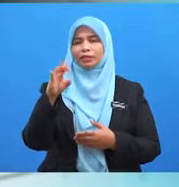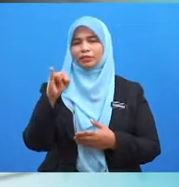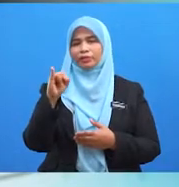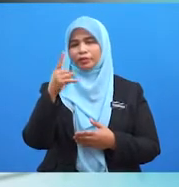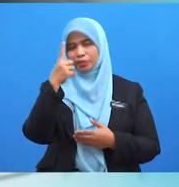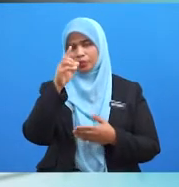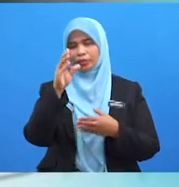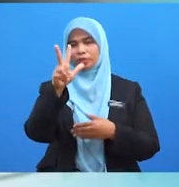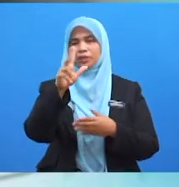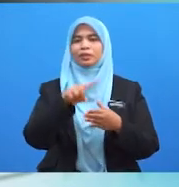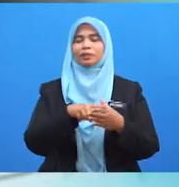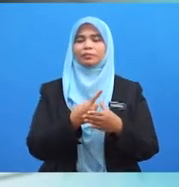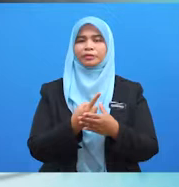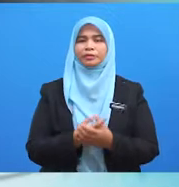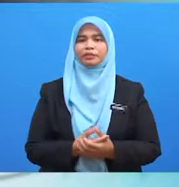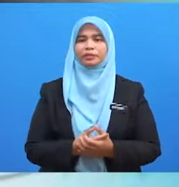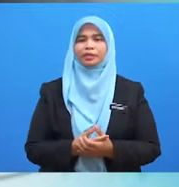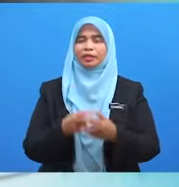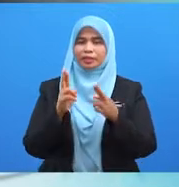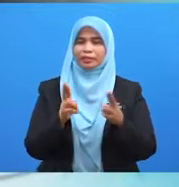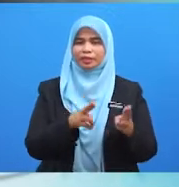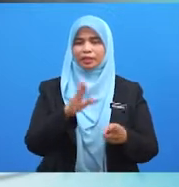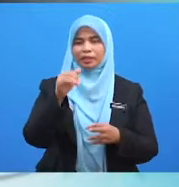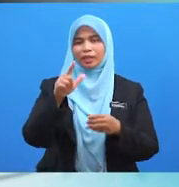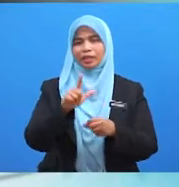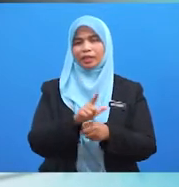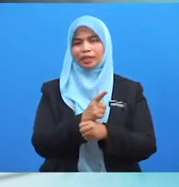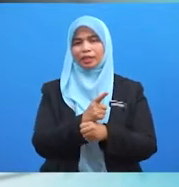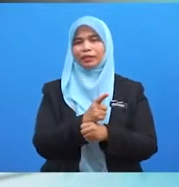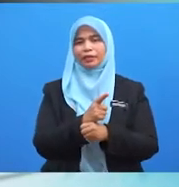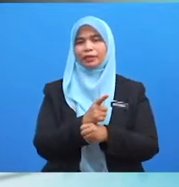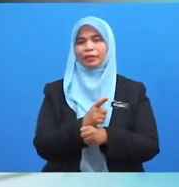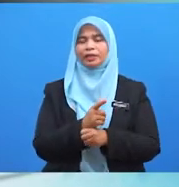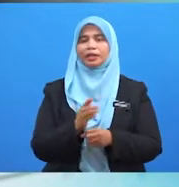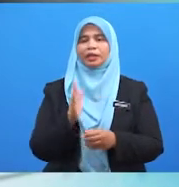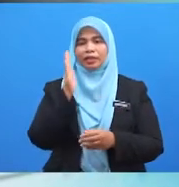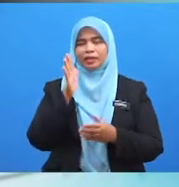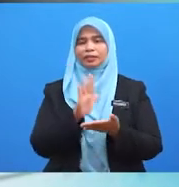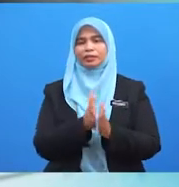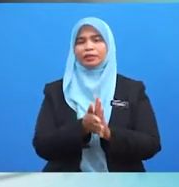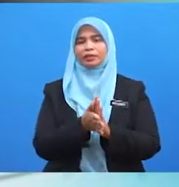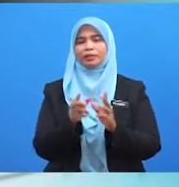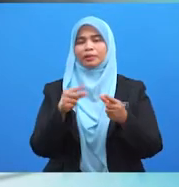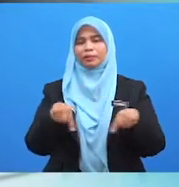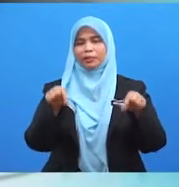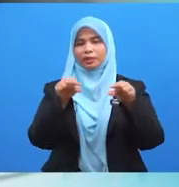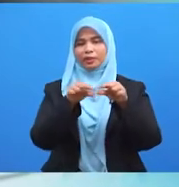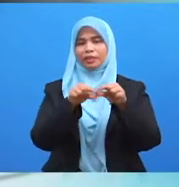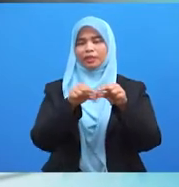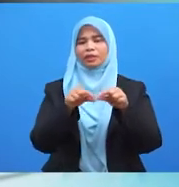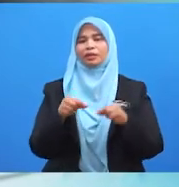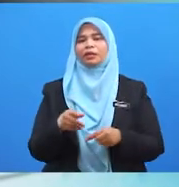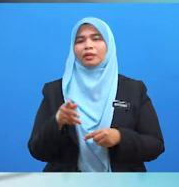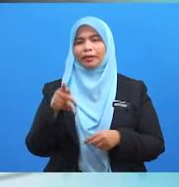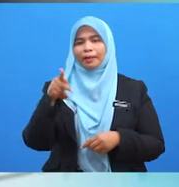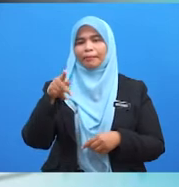murid-murid, rancangan keuangan yang lengkap dan terurus merupakan elemen penting yang dijadikan rujukan untuk pihak